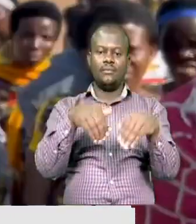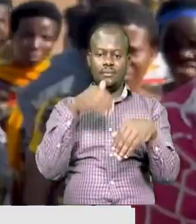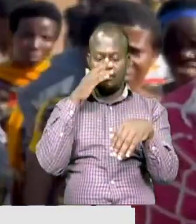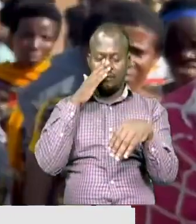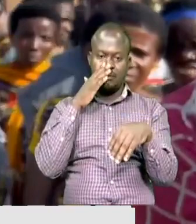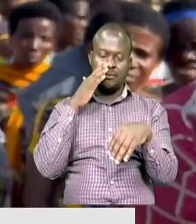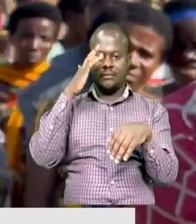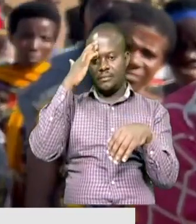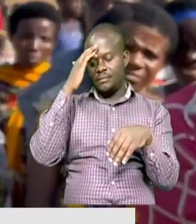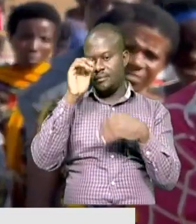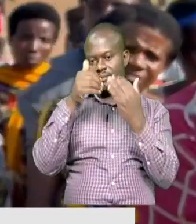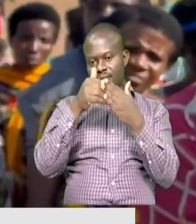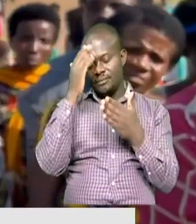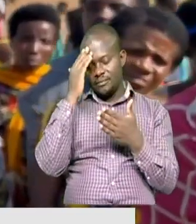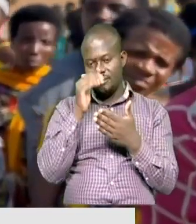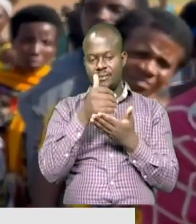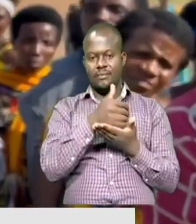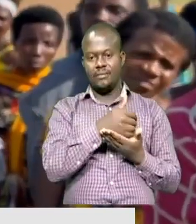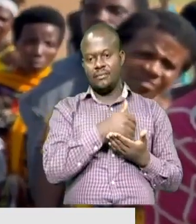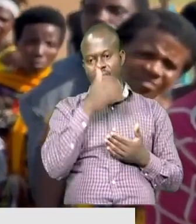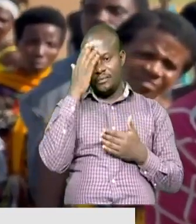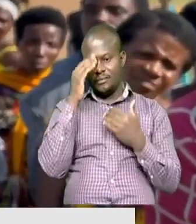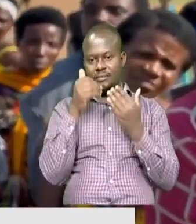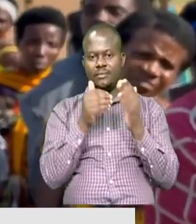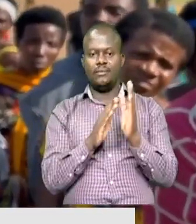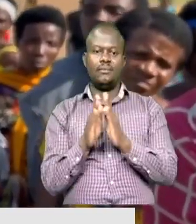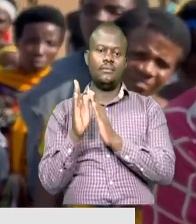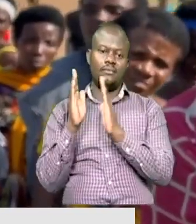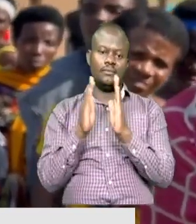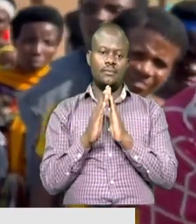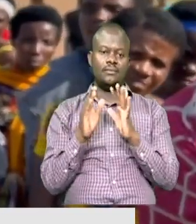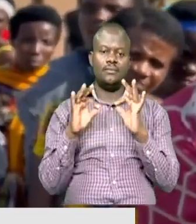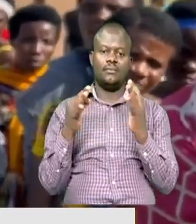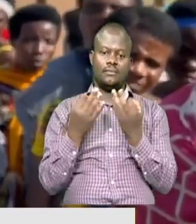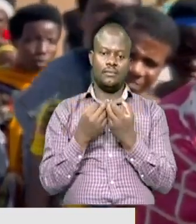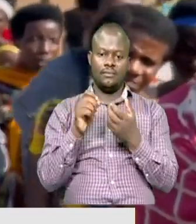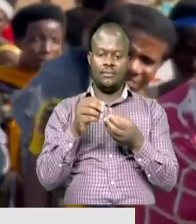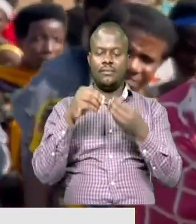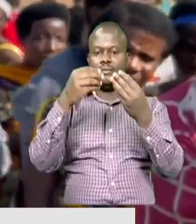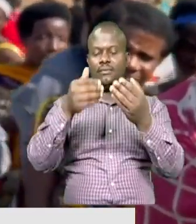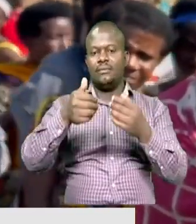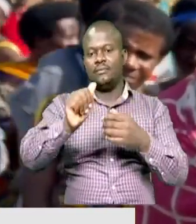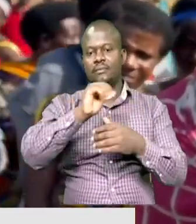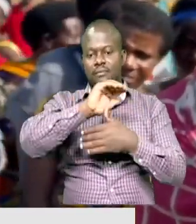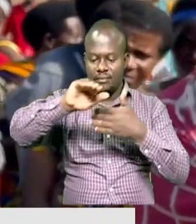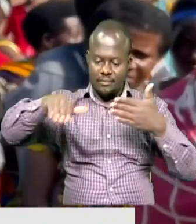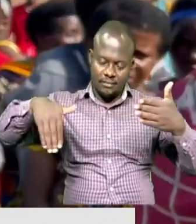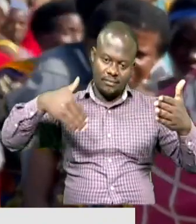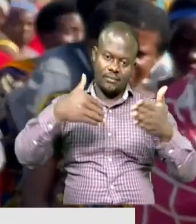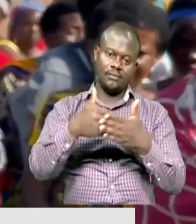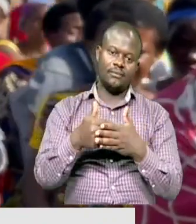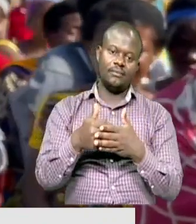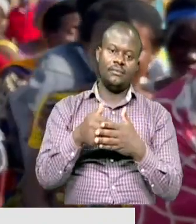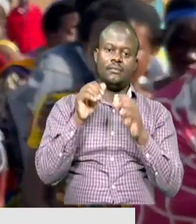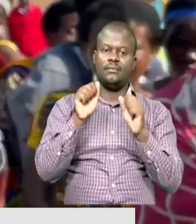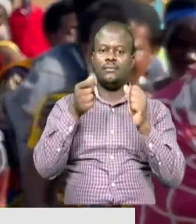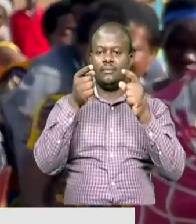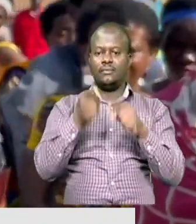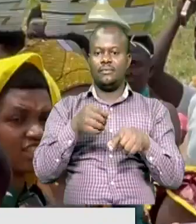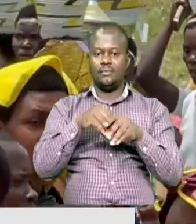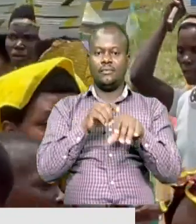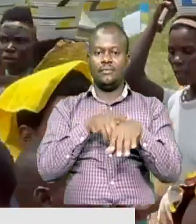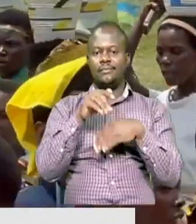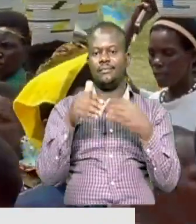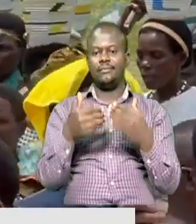ko kwizigamira kugira ngo bategure iby'umuryango ugomba guhabwa wose bibashe kuboneka mu gihe